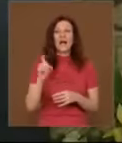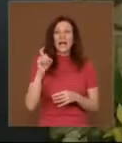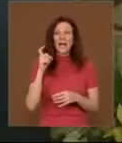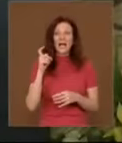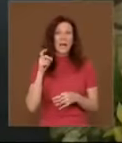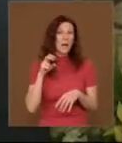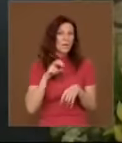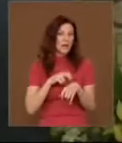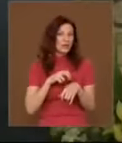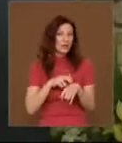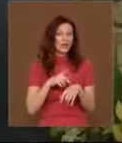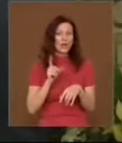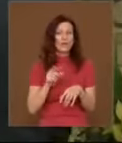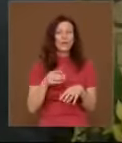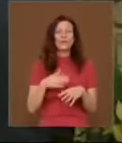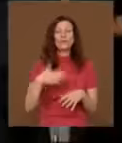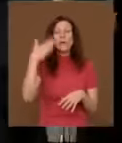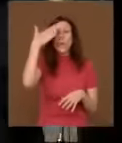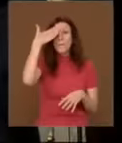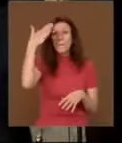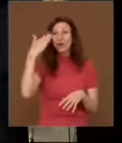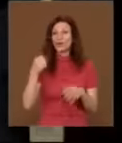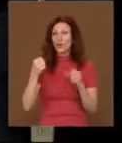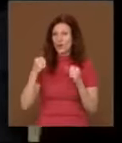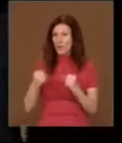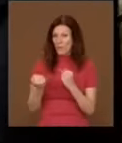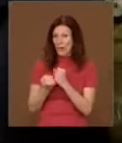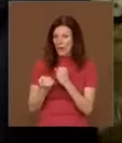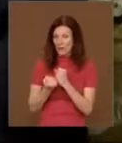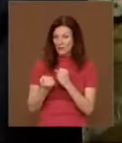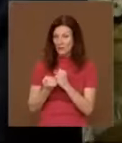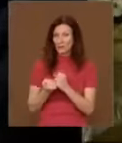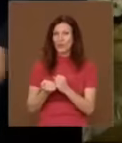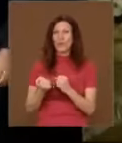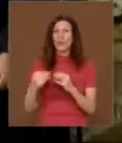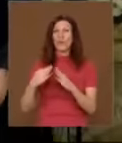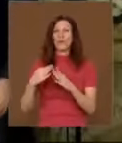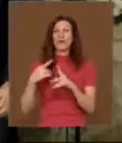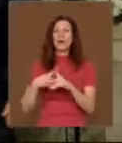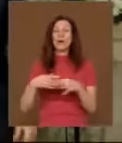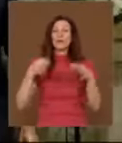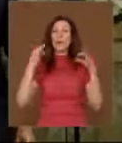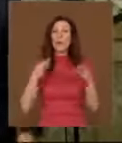на съответното почетно място в храма като официални лица, представители